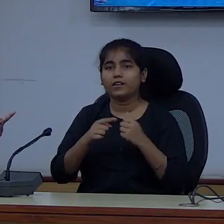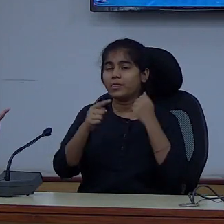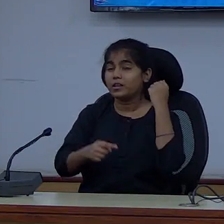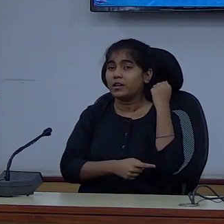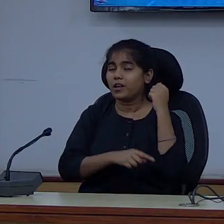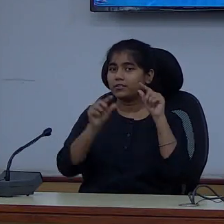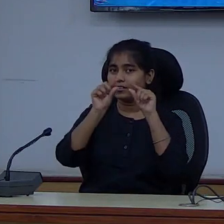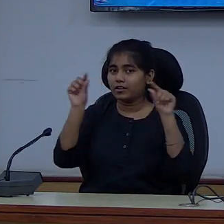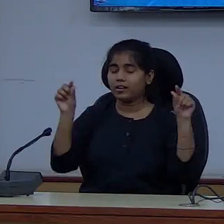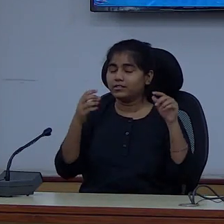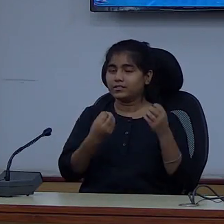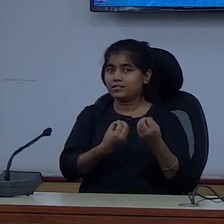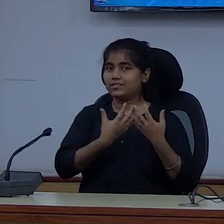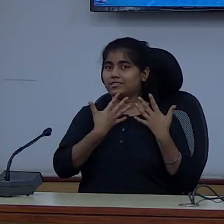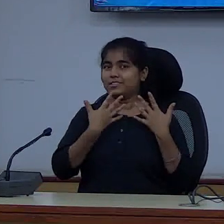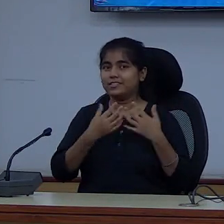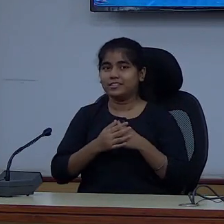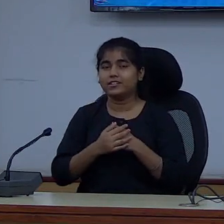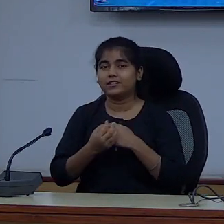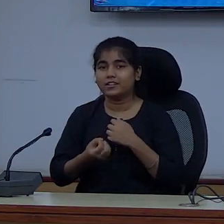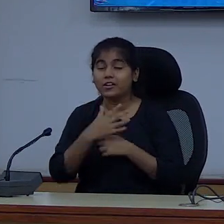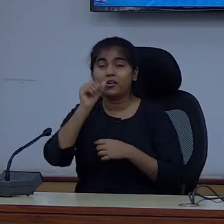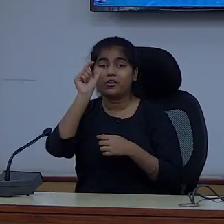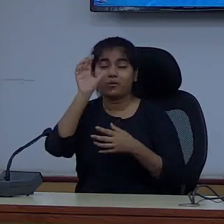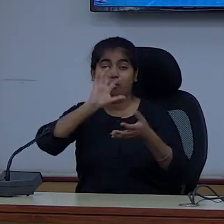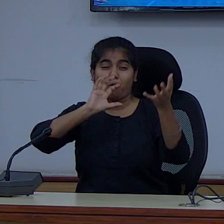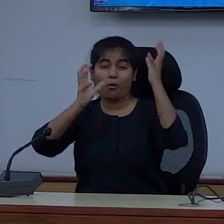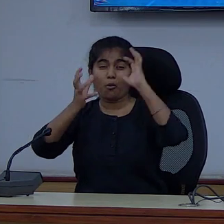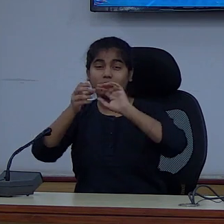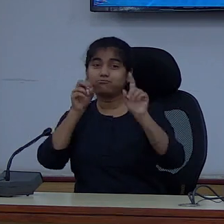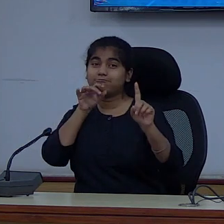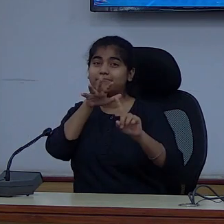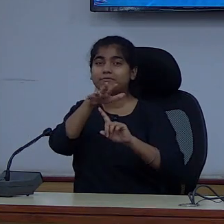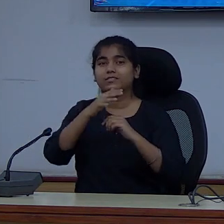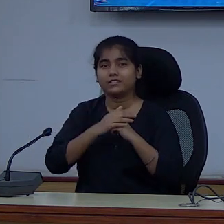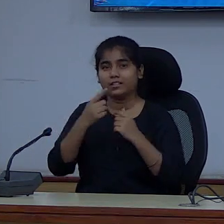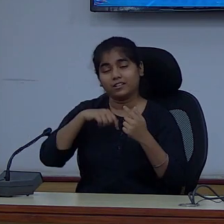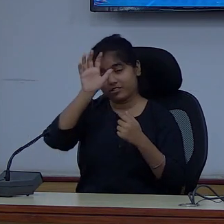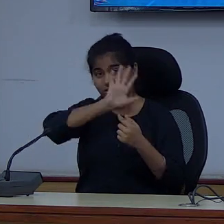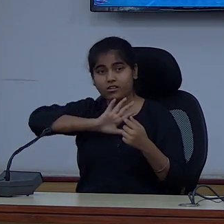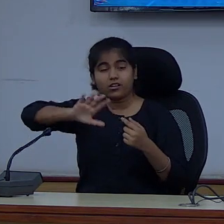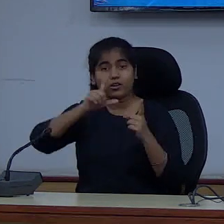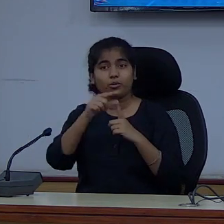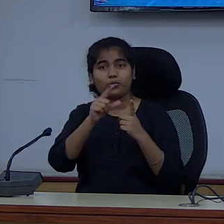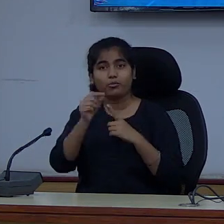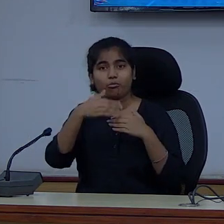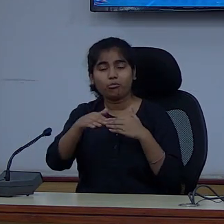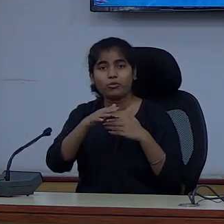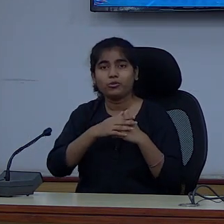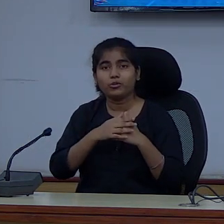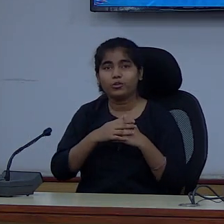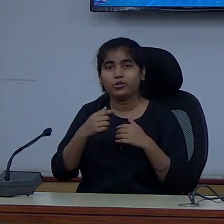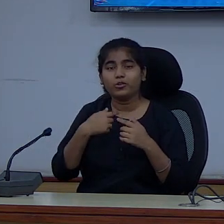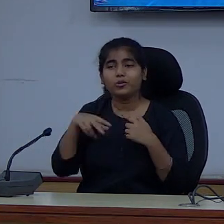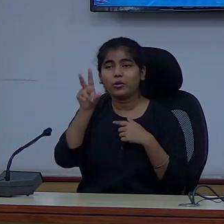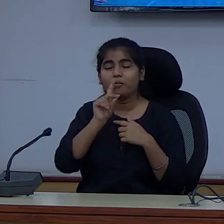थिंक ये लास्ट वाली जो लाइन थी ना बड़ी गौरवान्वित करने वाली थी कि पूरे विश्व में कहीं ना कहीं वो छाप छोड़ पाएं कि यस भारत ने या हिंदुस्तान ऐसे मुल्क ने ऐसा कोई काम किया कि